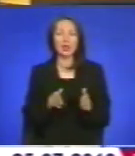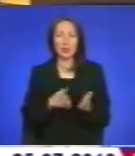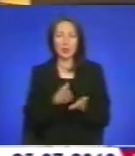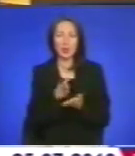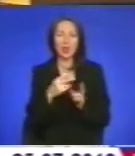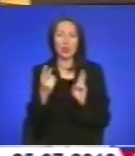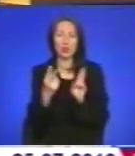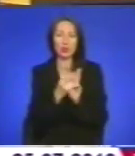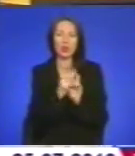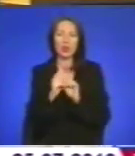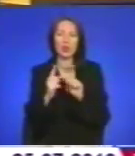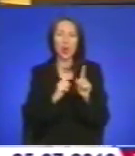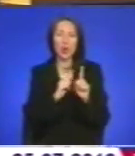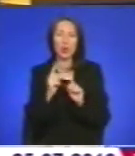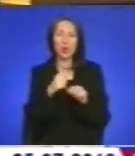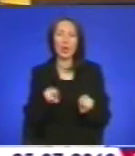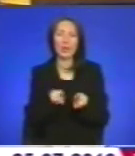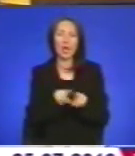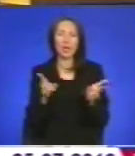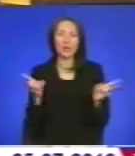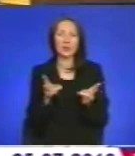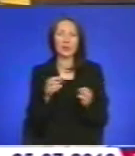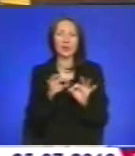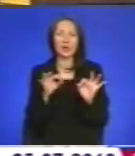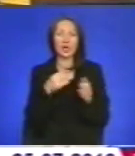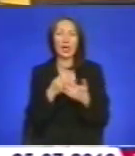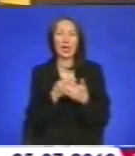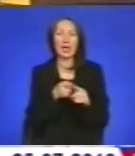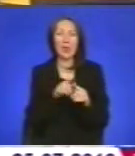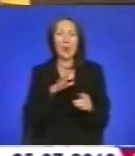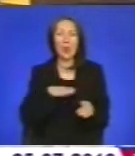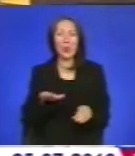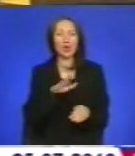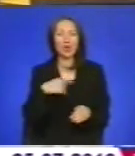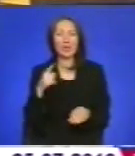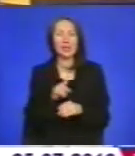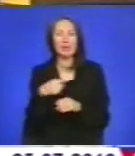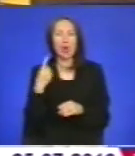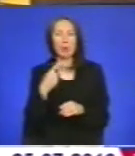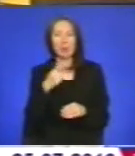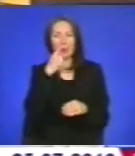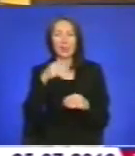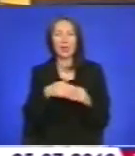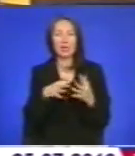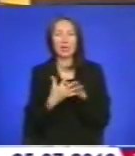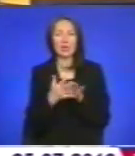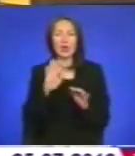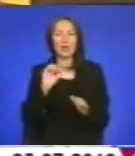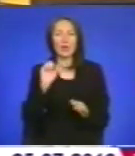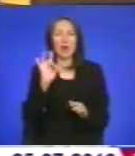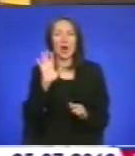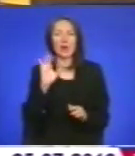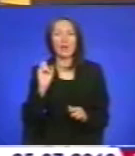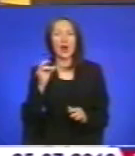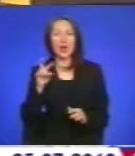руху. Також слід привести приклад, який був на території Тернопільської області, неподалік села Варваринці Теребулянського району,